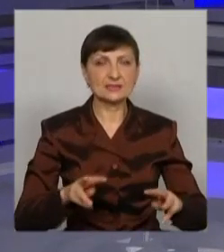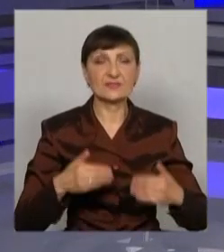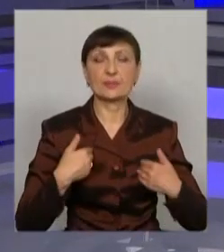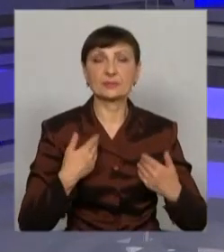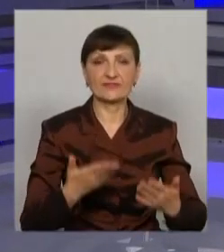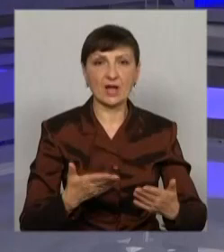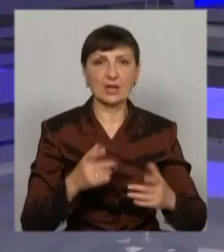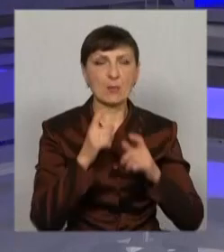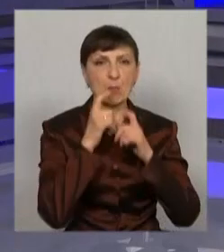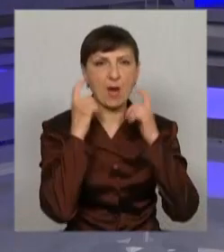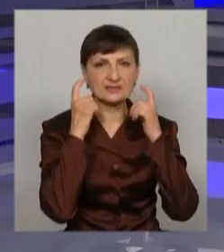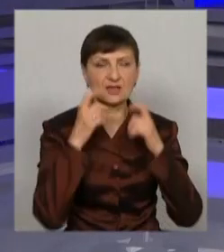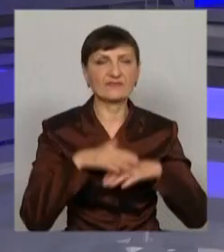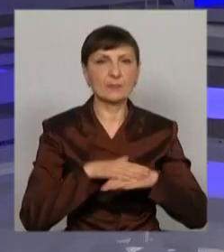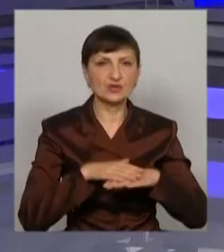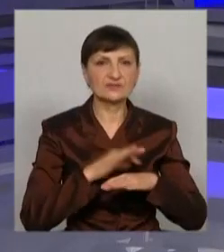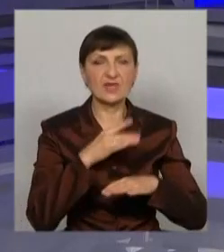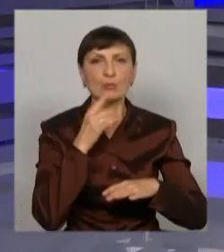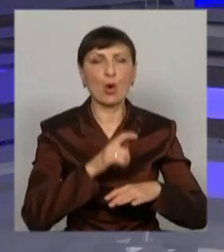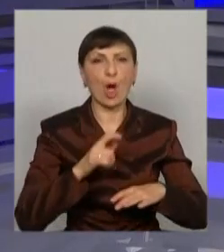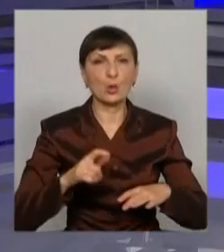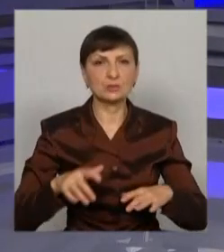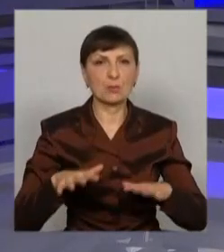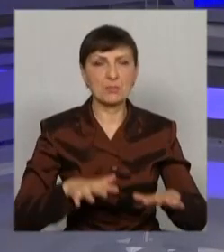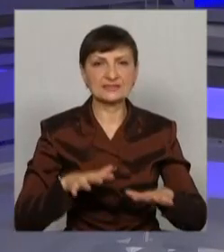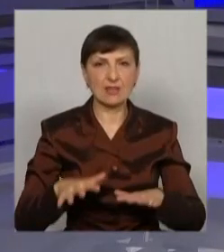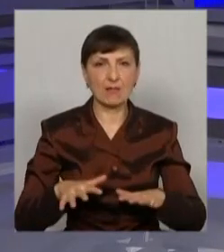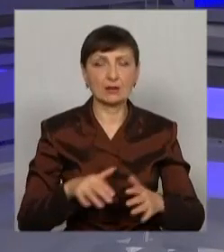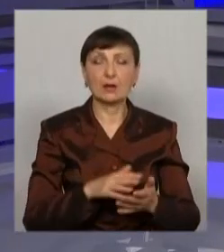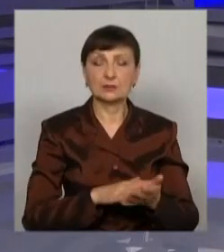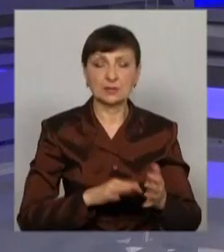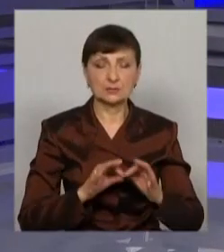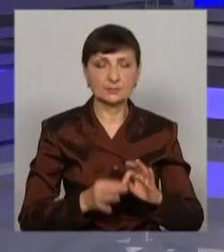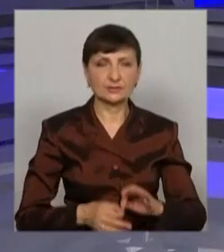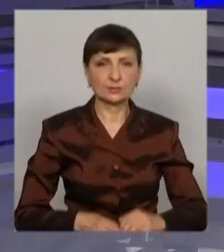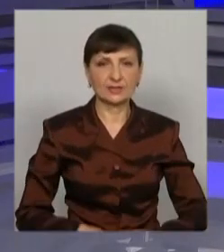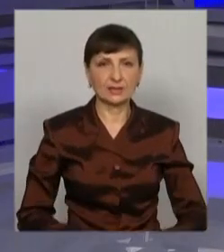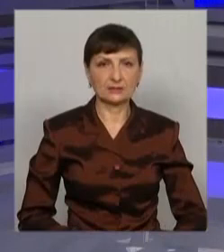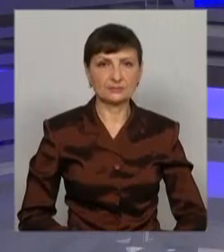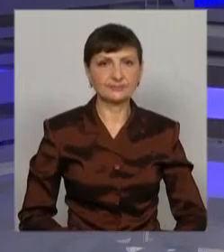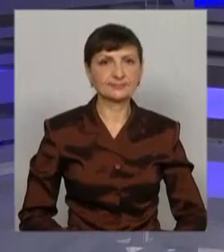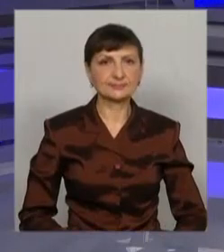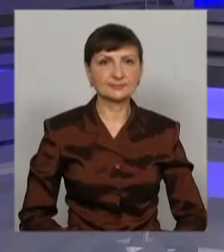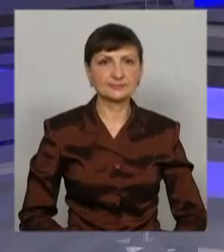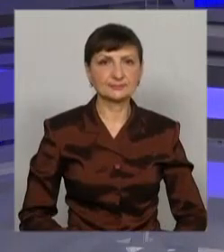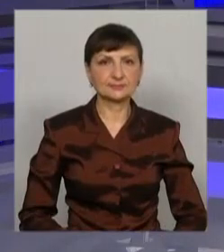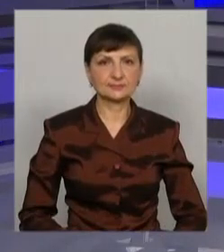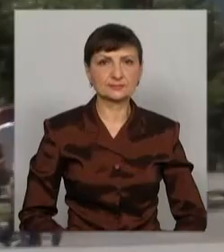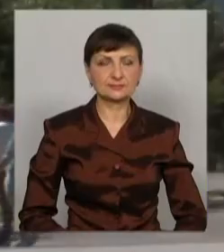порекомендовали носить маски в общественных и многолюдных местах. Мира Альжанова об эпидситуации в мегаполисе и стране.